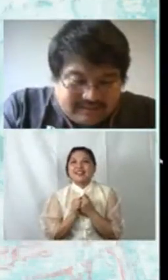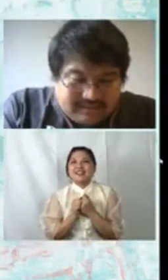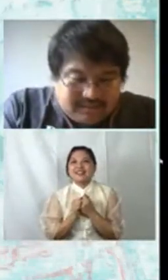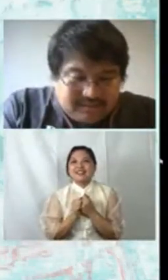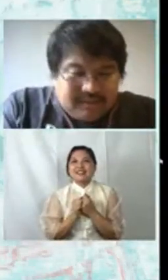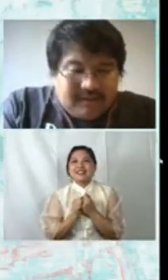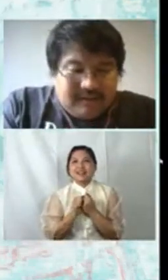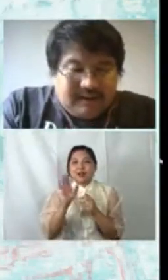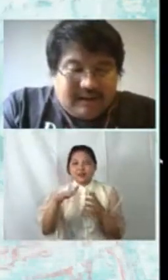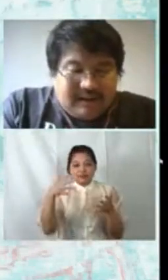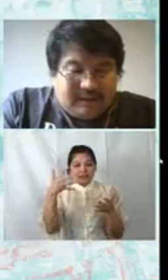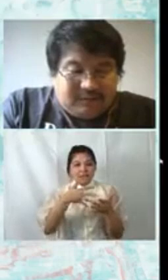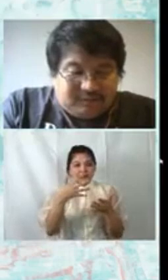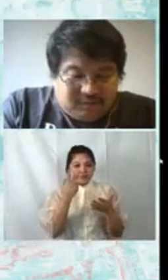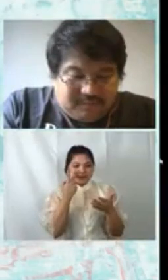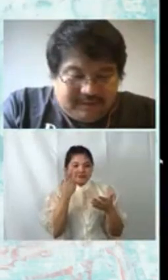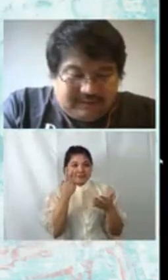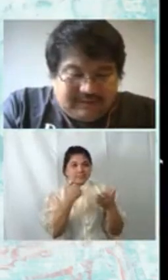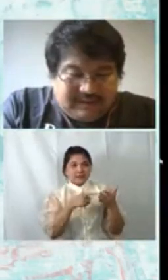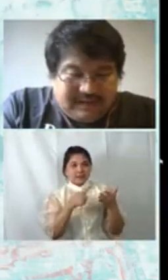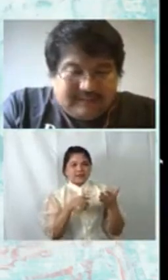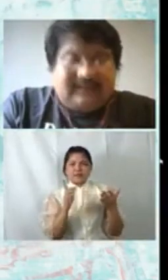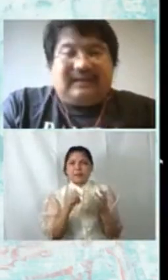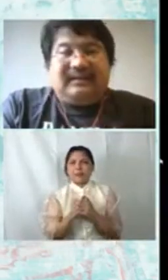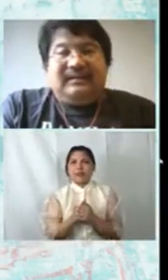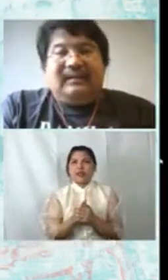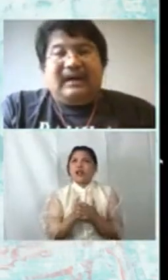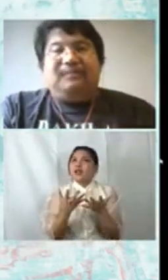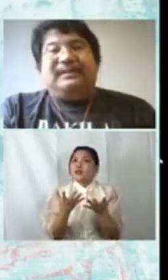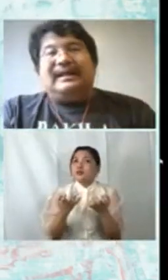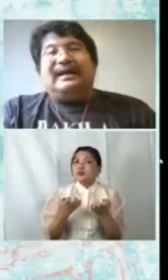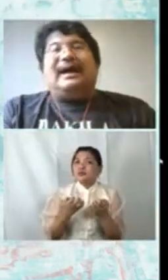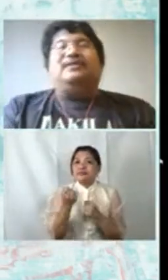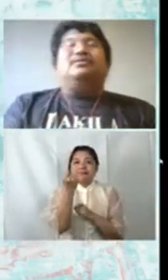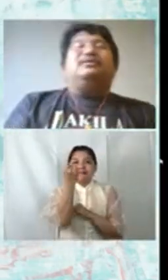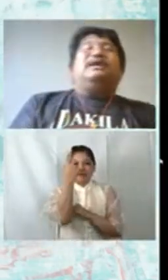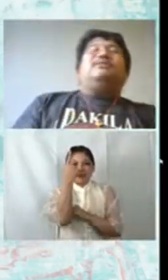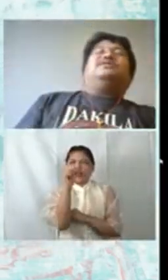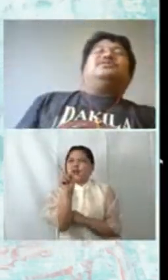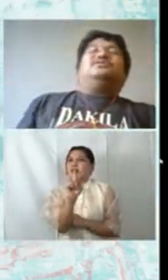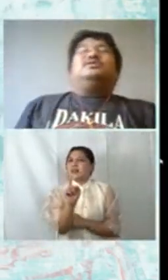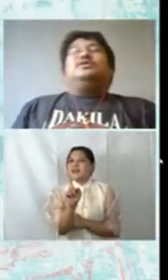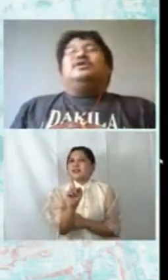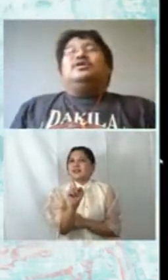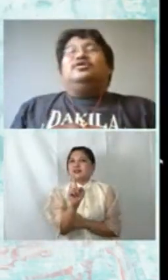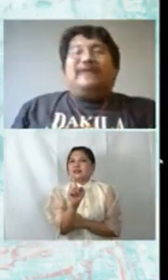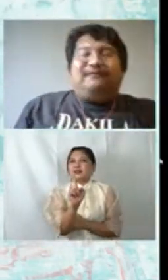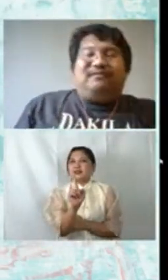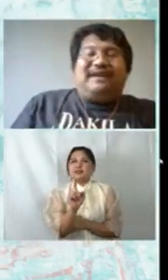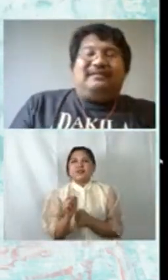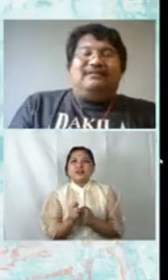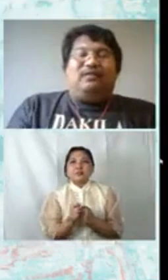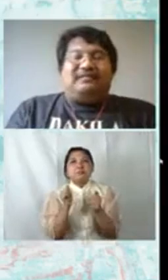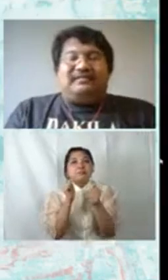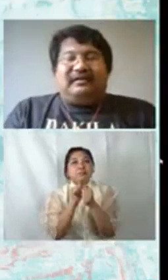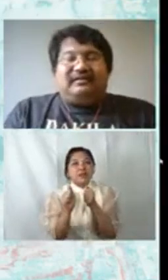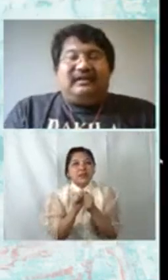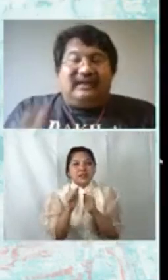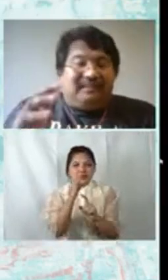pag-aralan natin, ano? Gusto kong maintindihan natin ano ba talaga yung diwa nung July